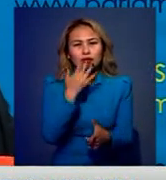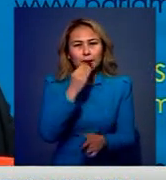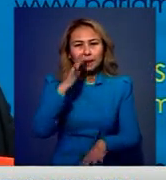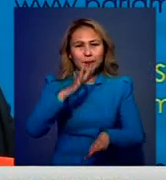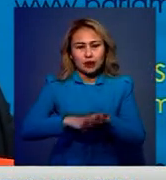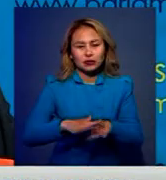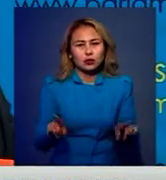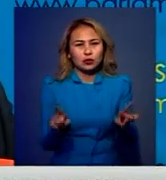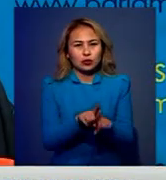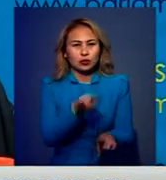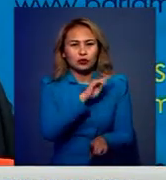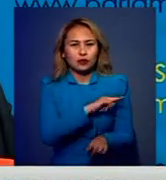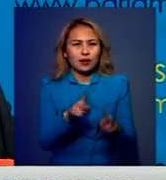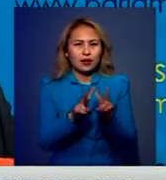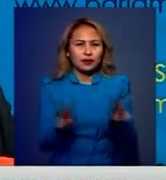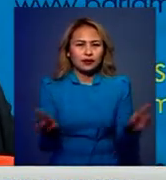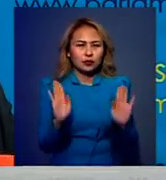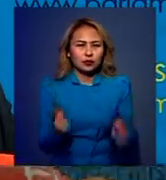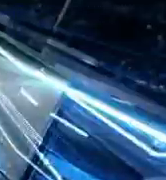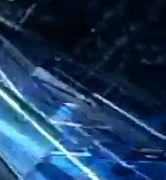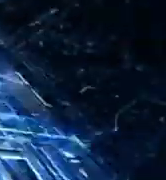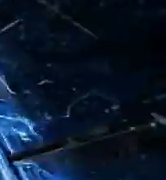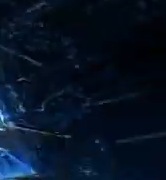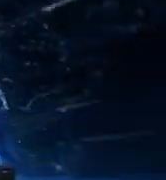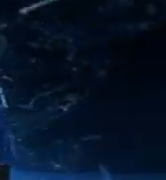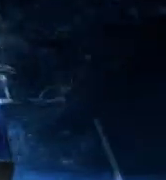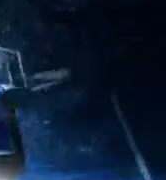банк қызметіндегілермен тең болмақ.